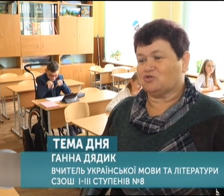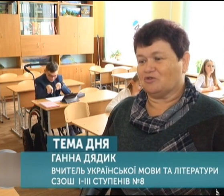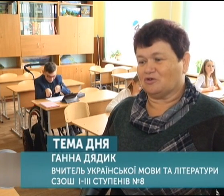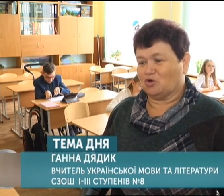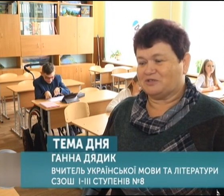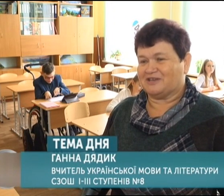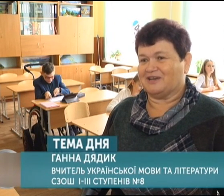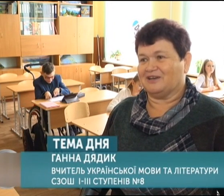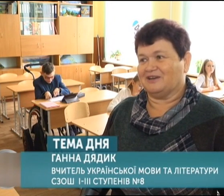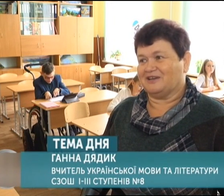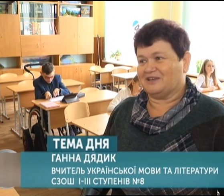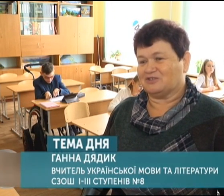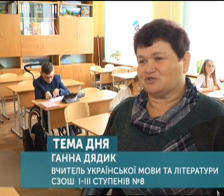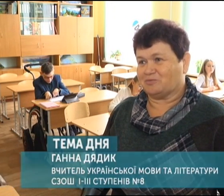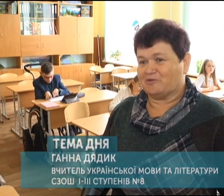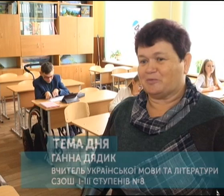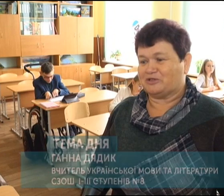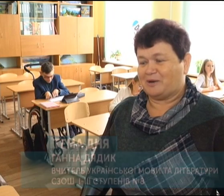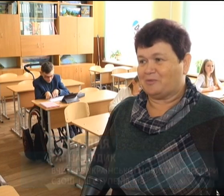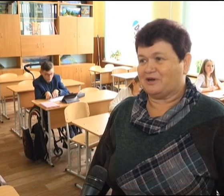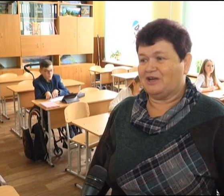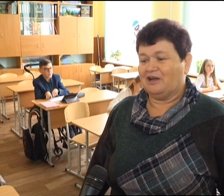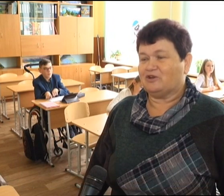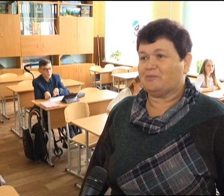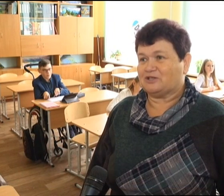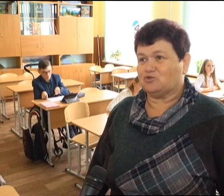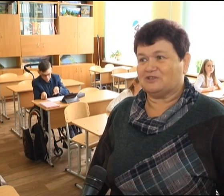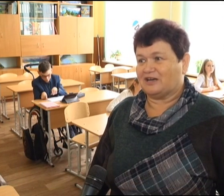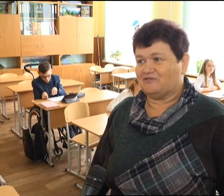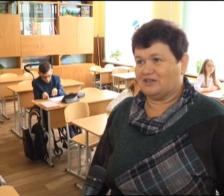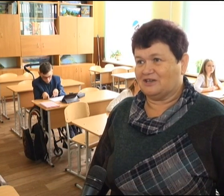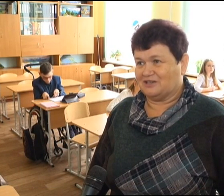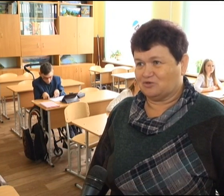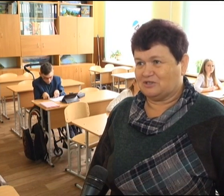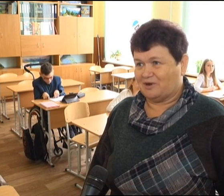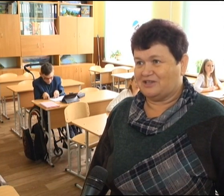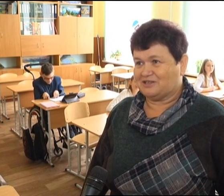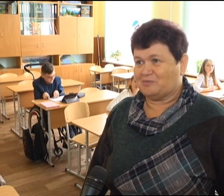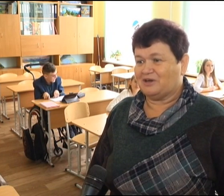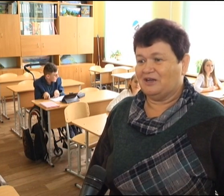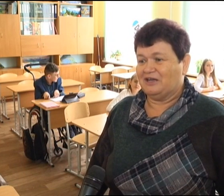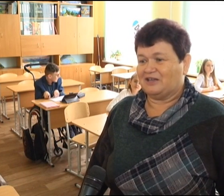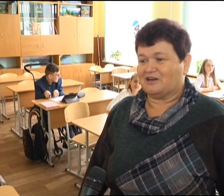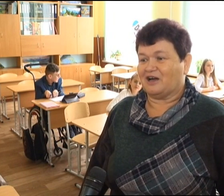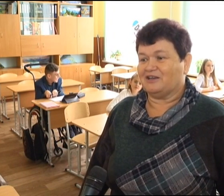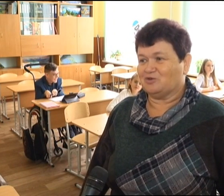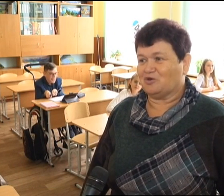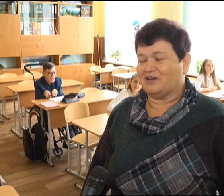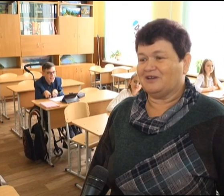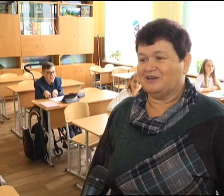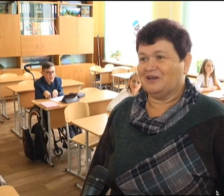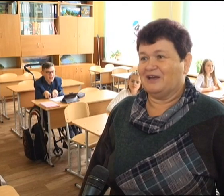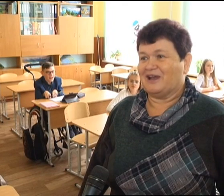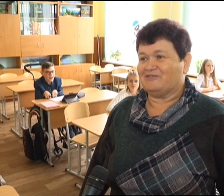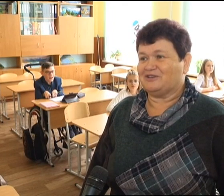Тому що хлопчики, які є з особливими потребами, вони працюють на рівні з усіма дітками, так, а